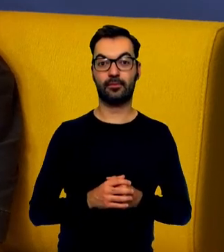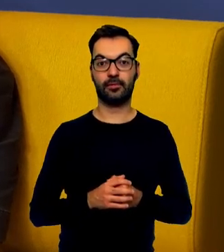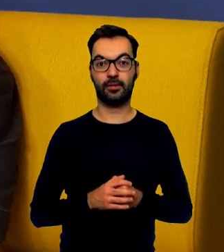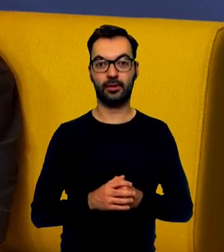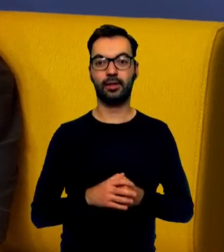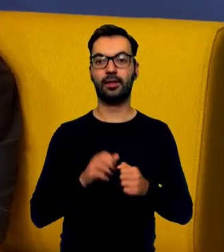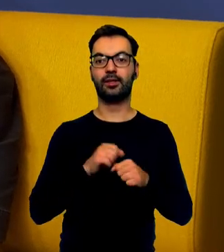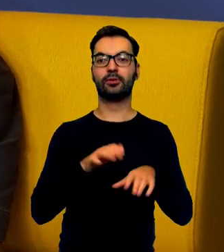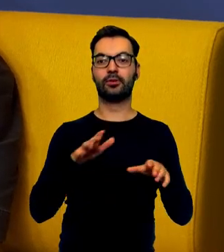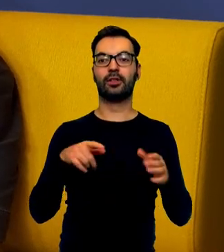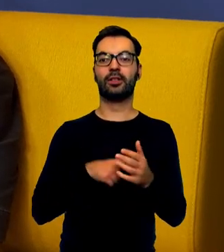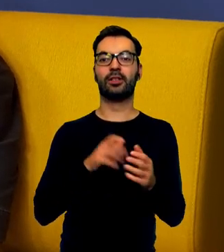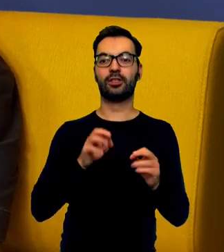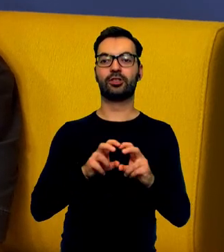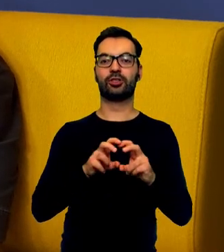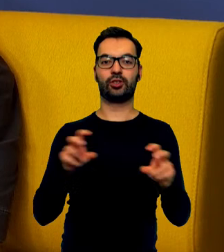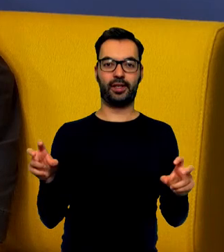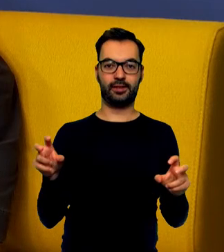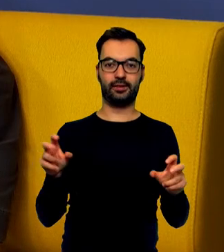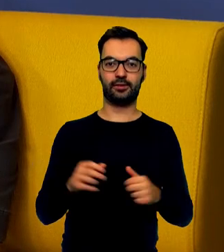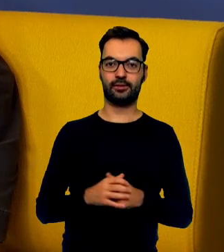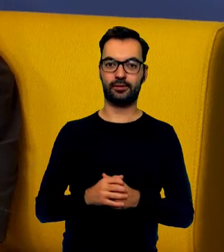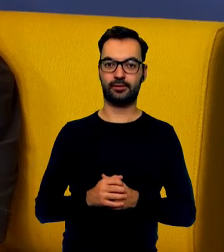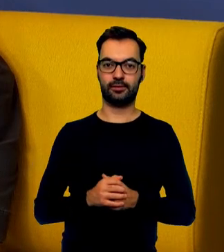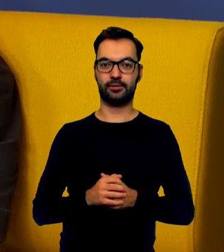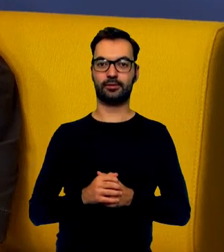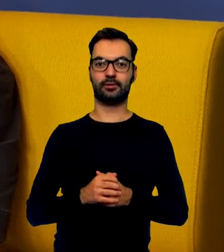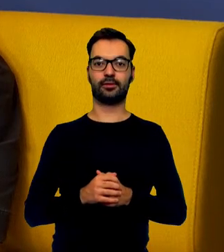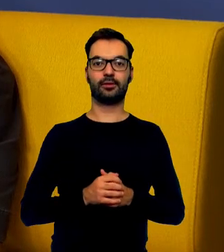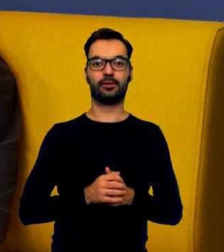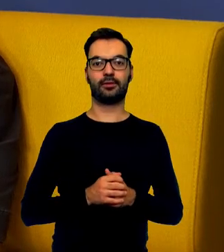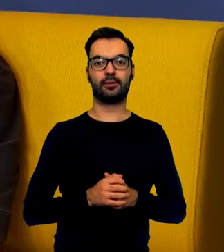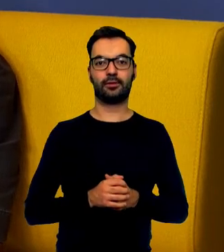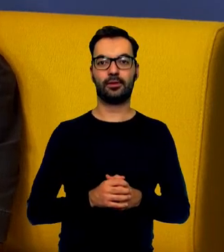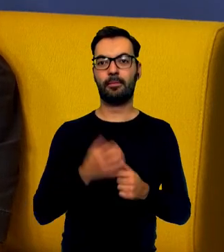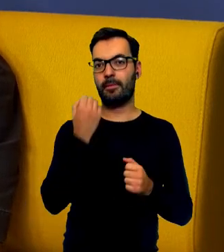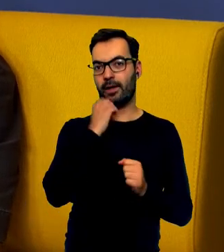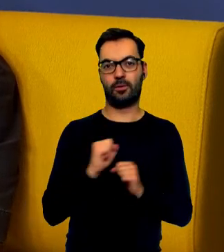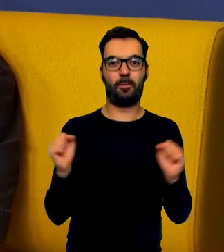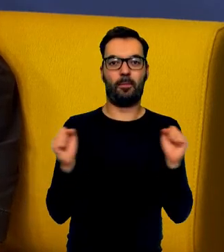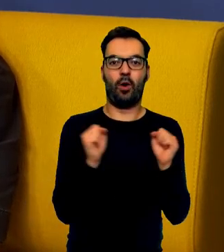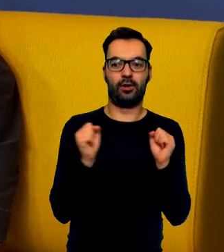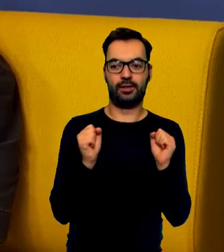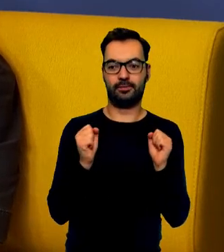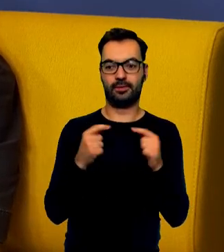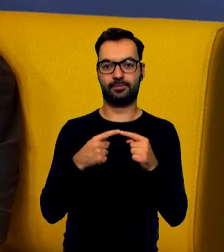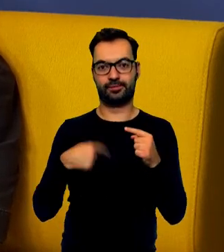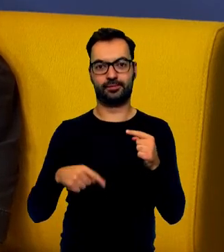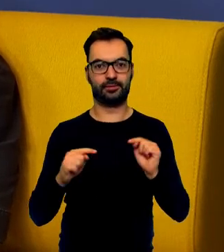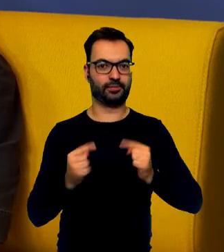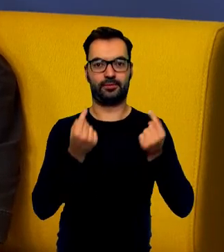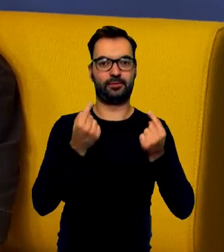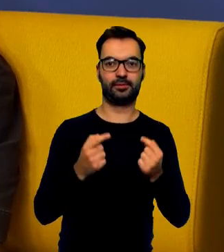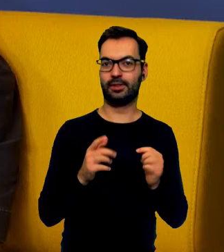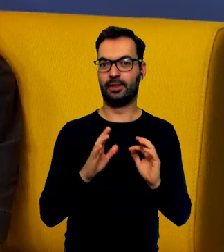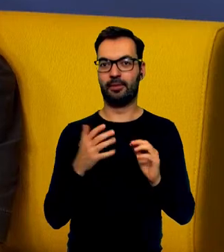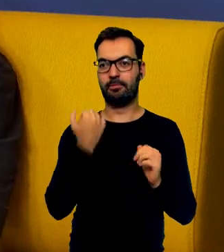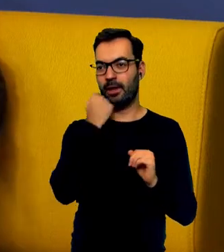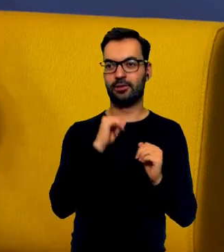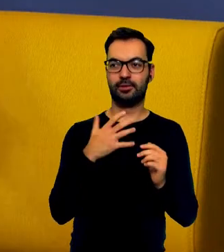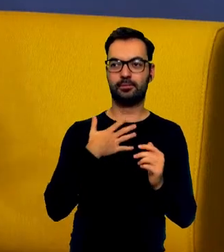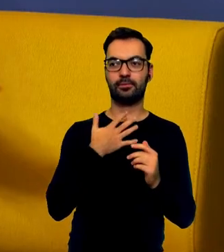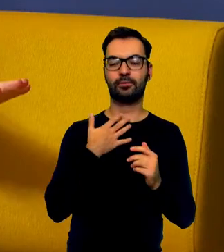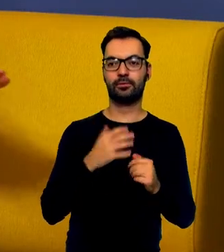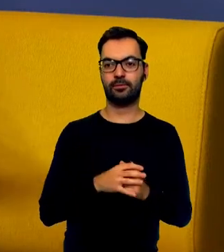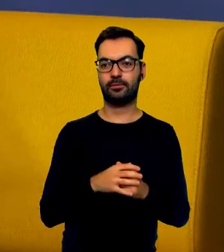jest sporo, żyjemy w takich czasach, w których bardzo się lękamy wszelkich dysonansów, raczej mamy tendencję